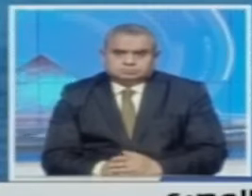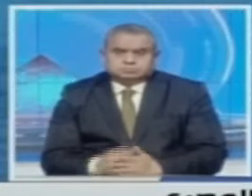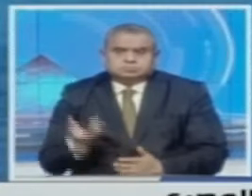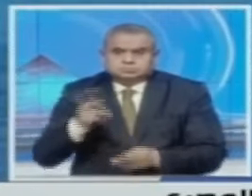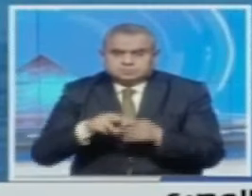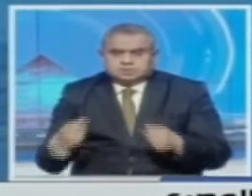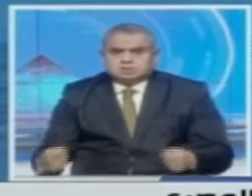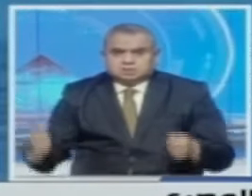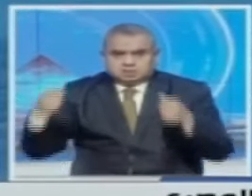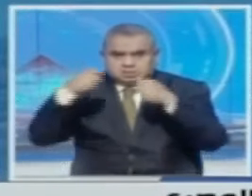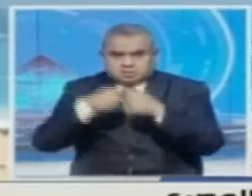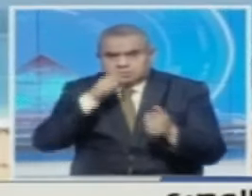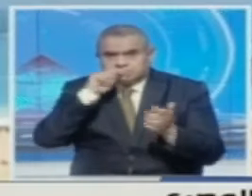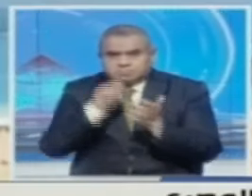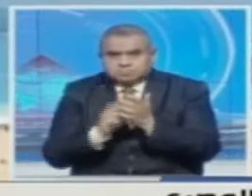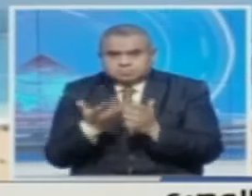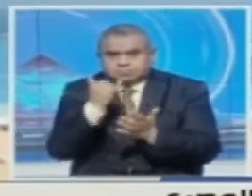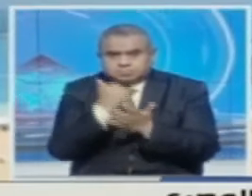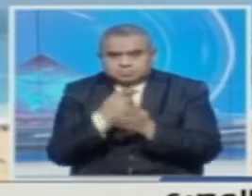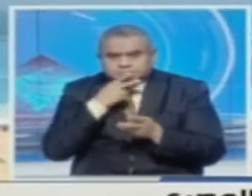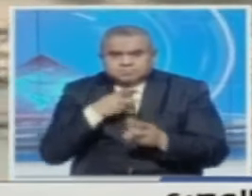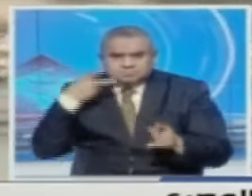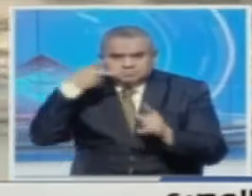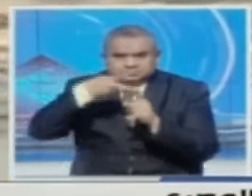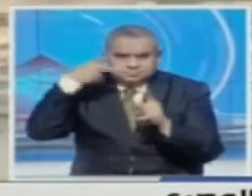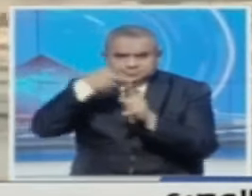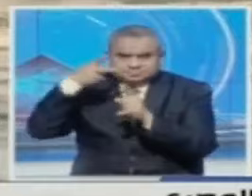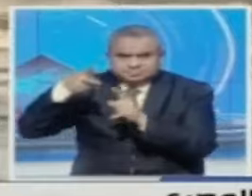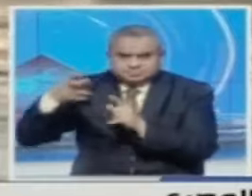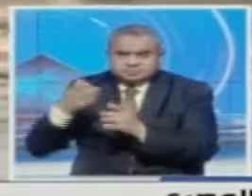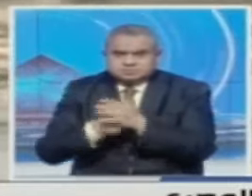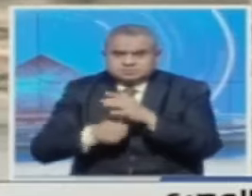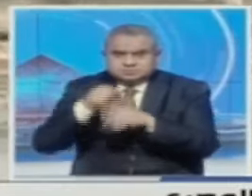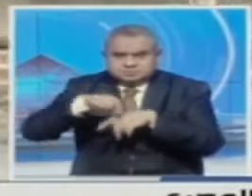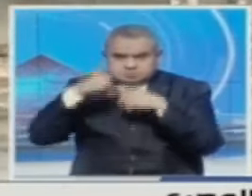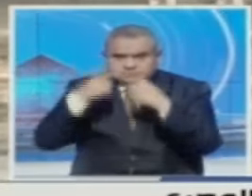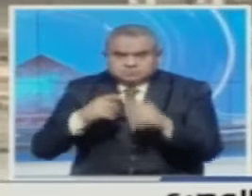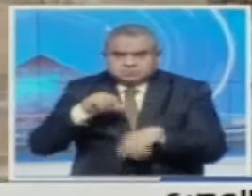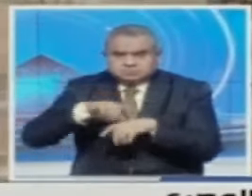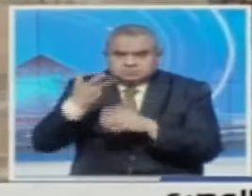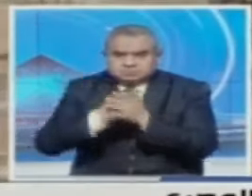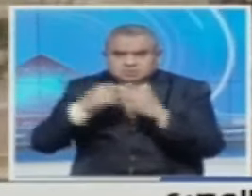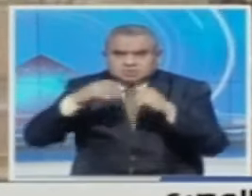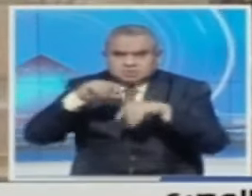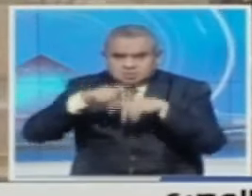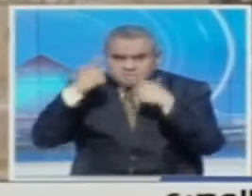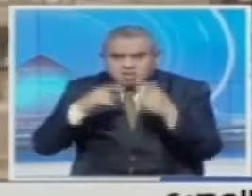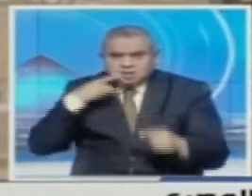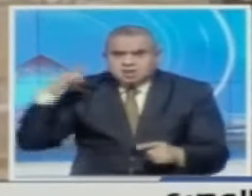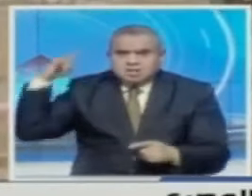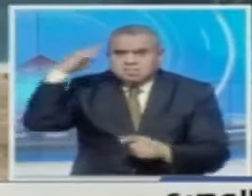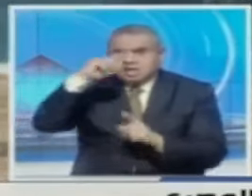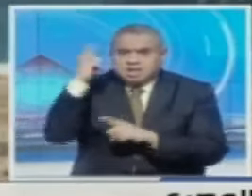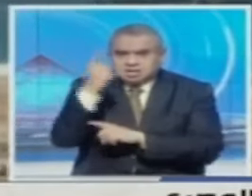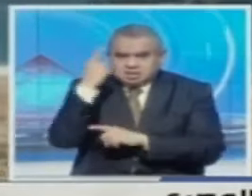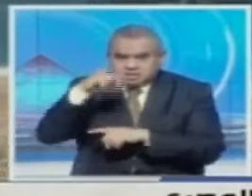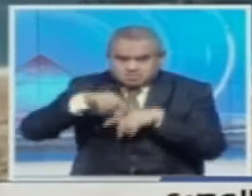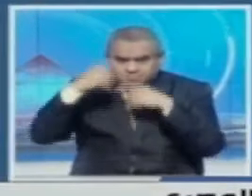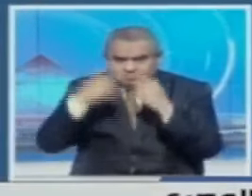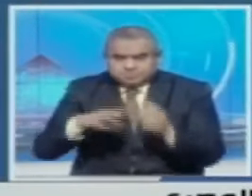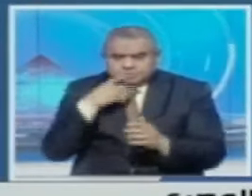بالإضافة إلى تنفيذ عملية الهجوم على شاطئ من خلال عناصر الوحدات الخاصة بواسطة الإبرار الجوي